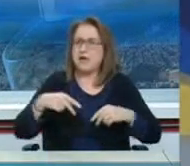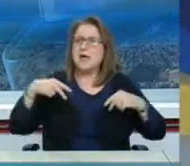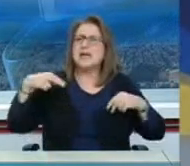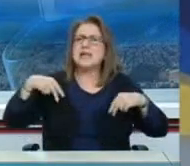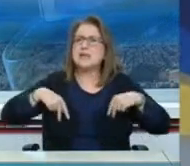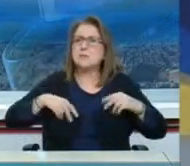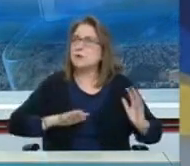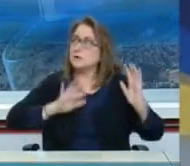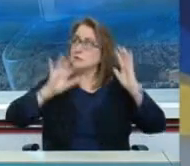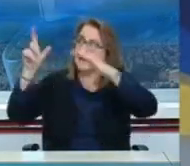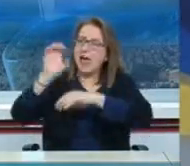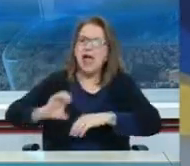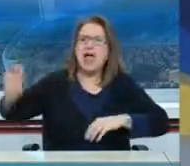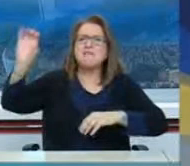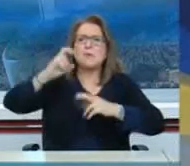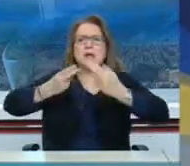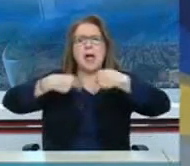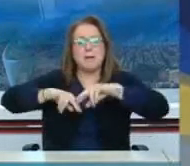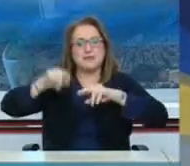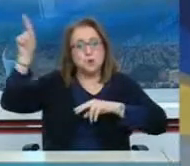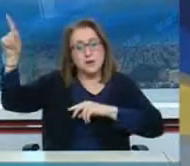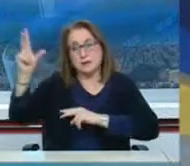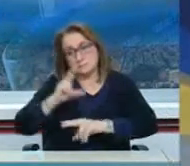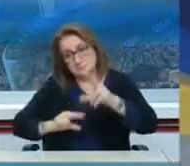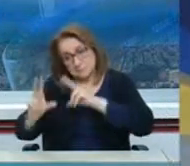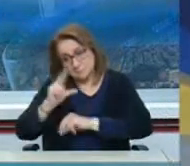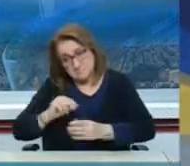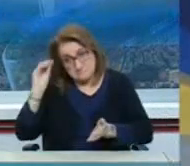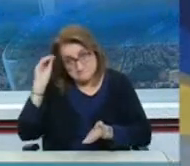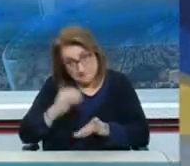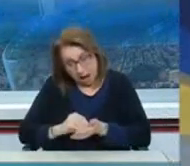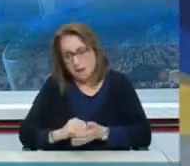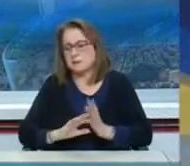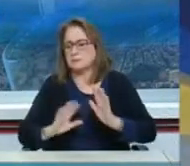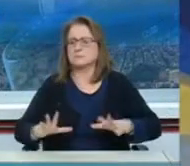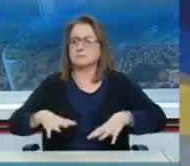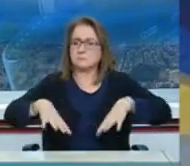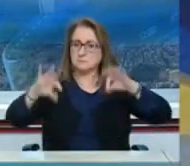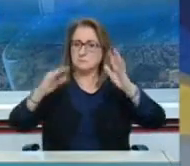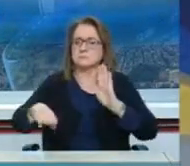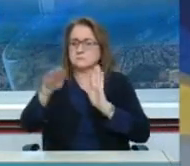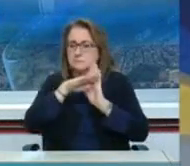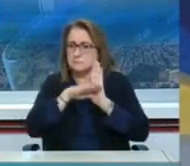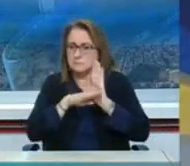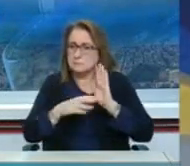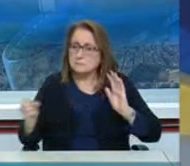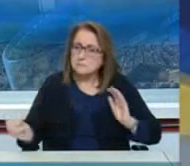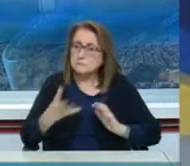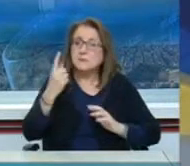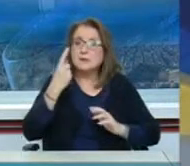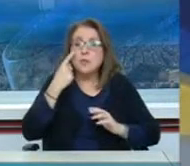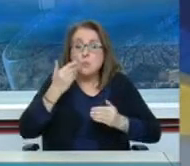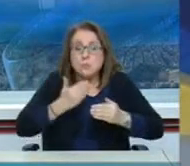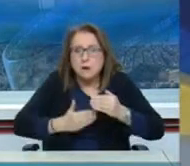θα πρέπει να αναλυφθούν άμεσα συγκεκριμένες πρωτοβουλίες αντιμετώπισης των αρνητικών